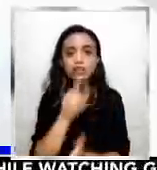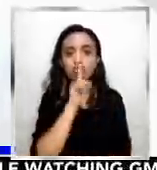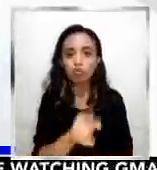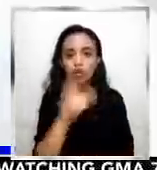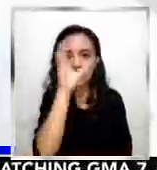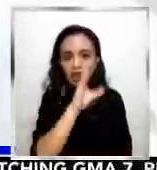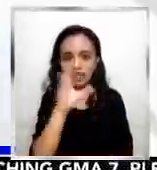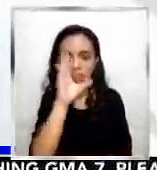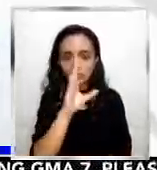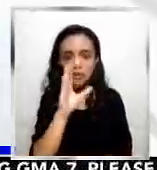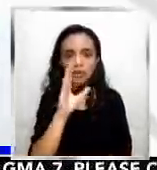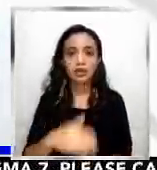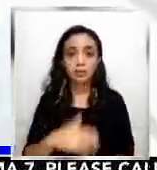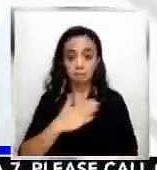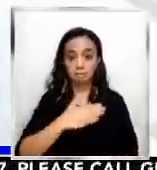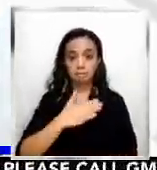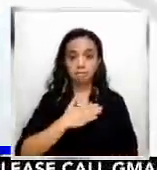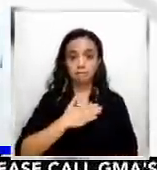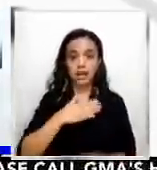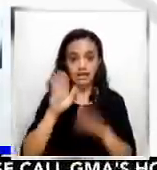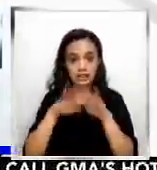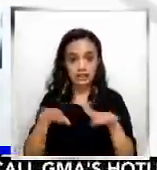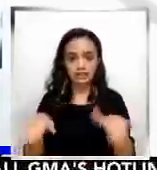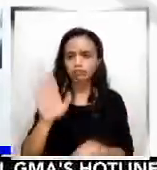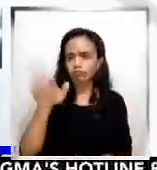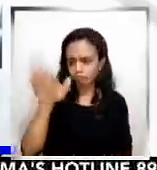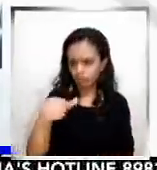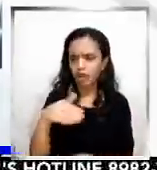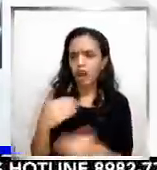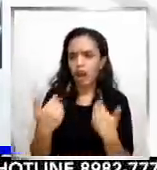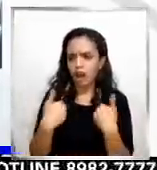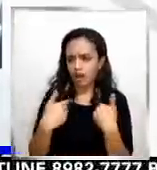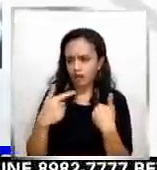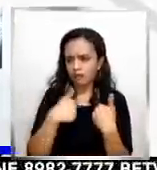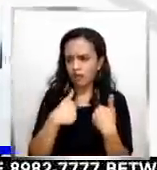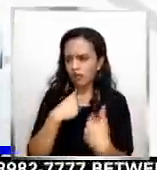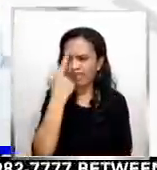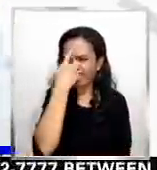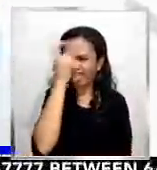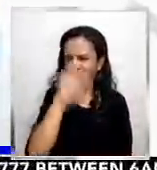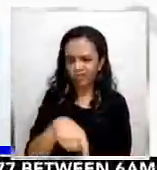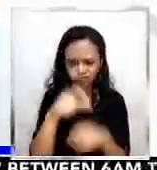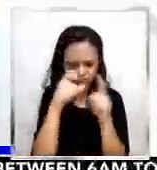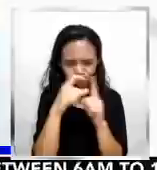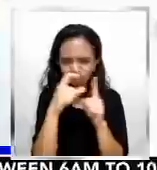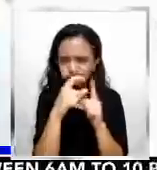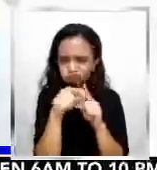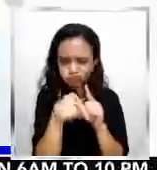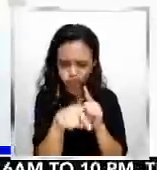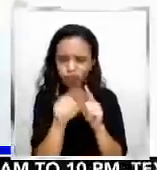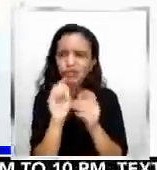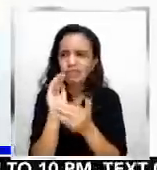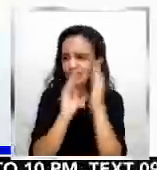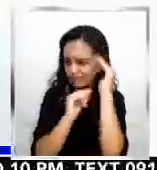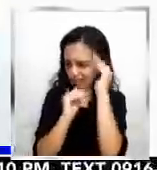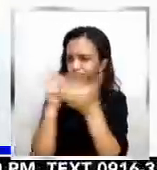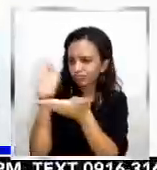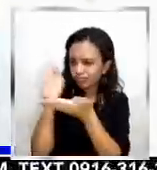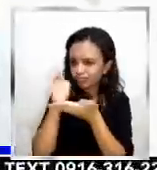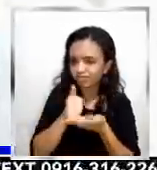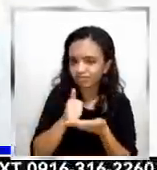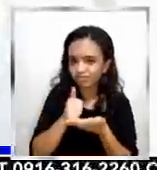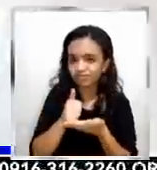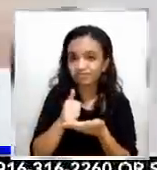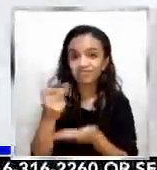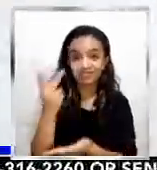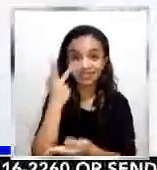anak ko, sabi ko, nak, mayroon akong hindi na intindihan na words. Sana tulungan niyo ako. Yun, tutor ng